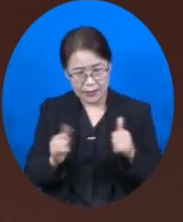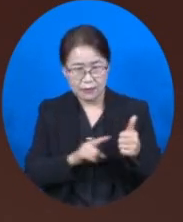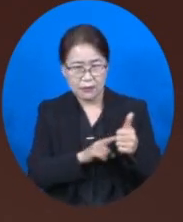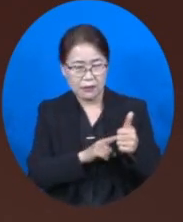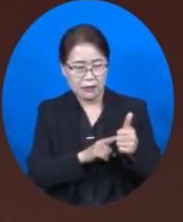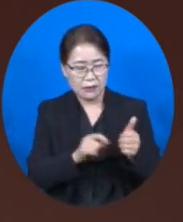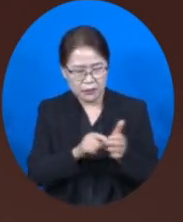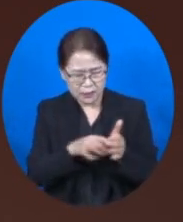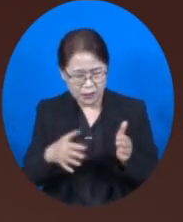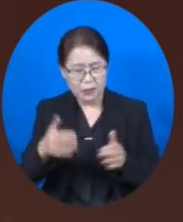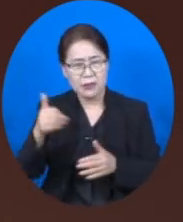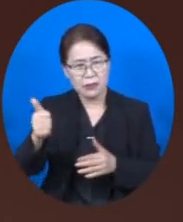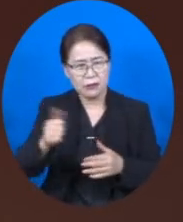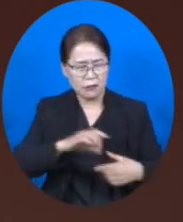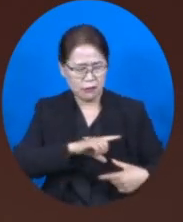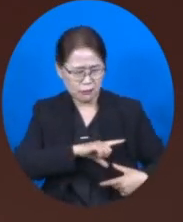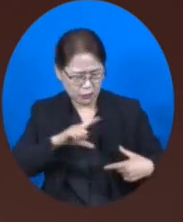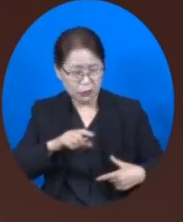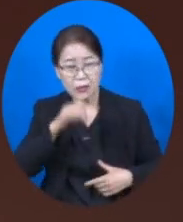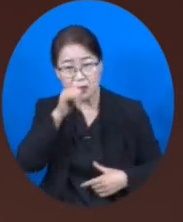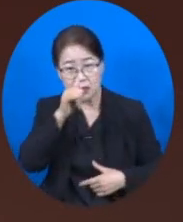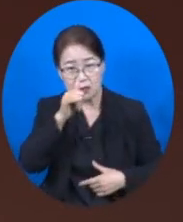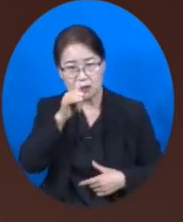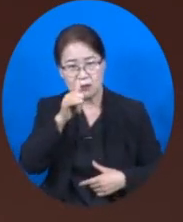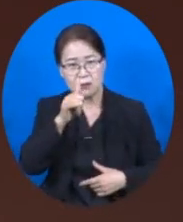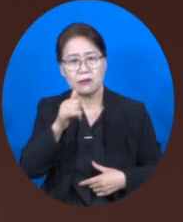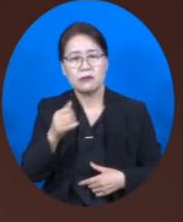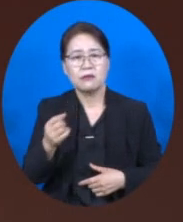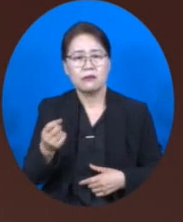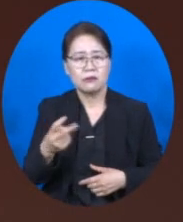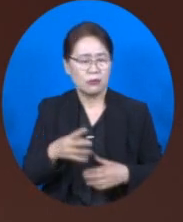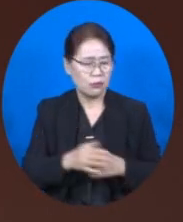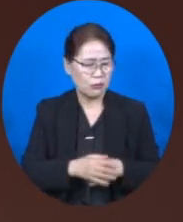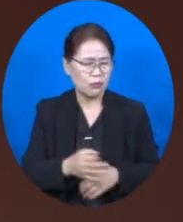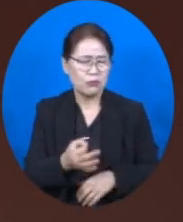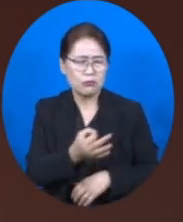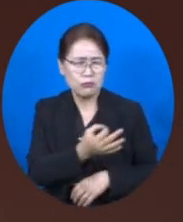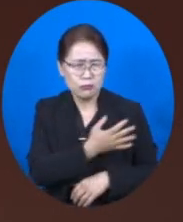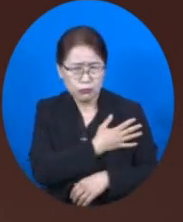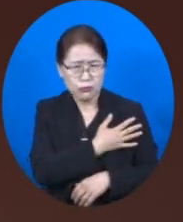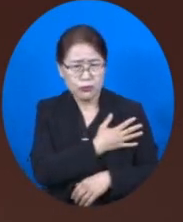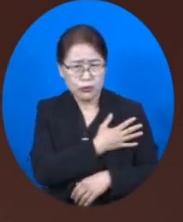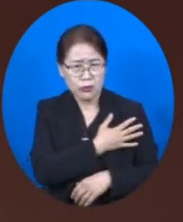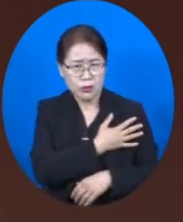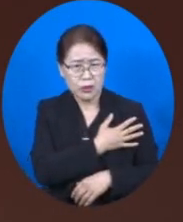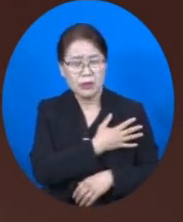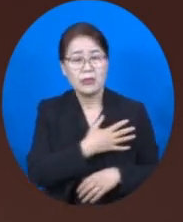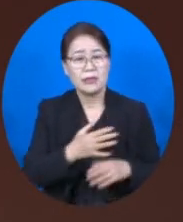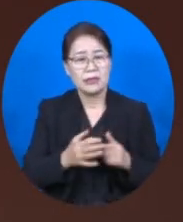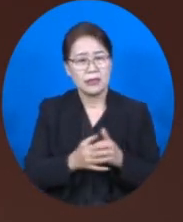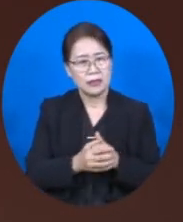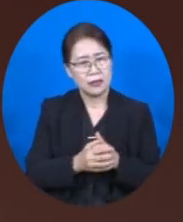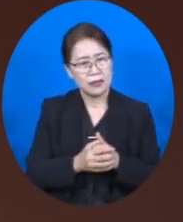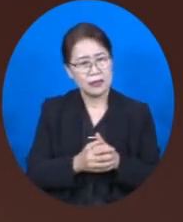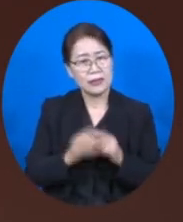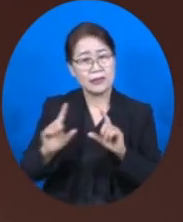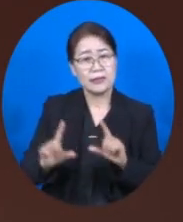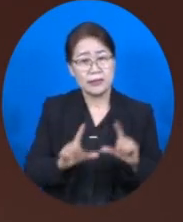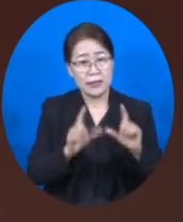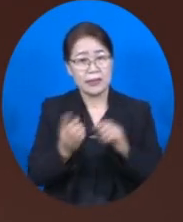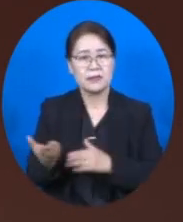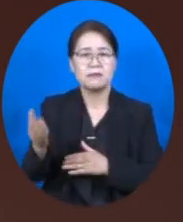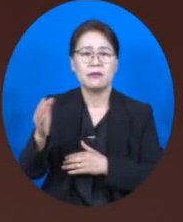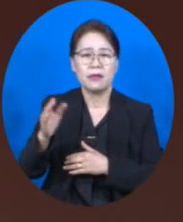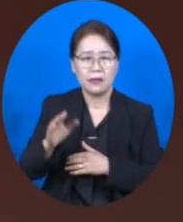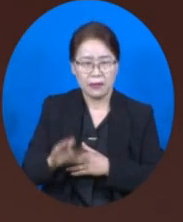세리장이라고 하는 명예는 가지고 있었고 물질적으로는 부요함이 부족함이 없는 부자로 인생을